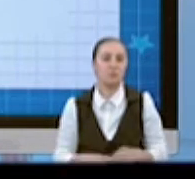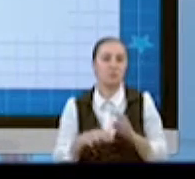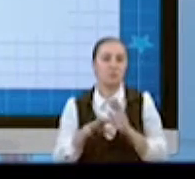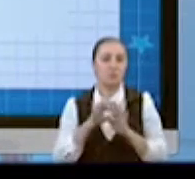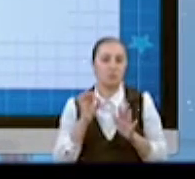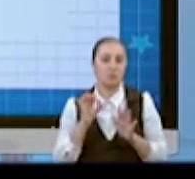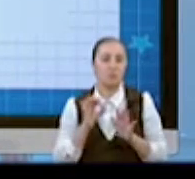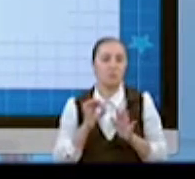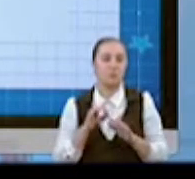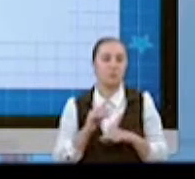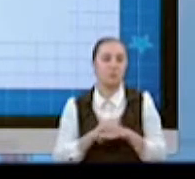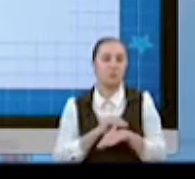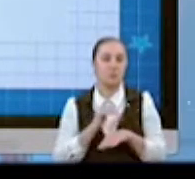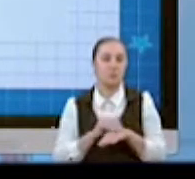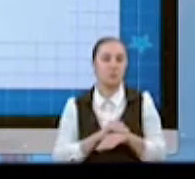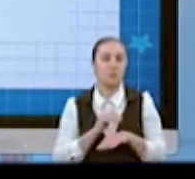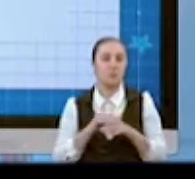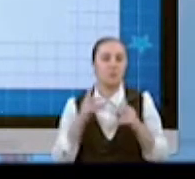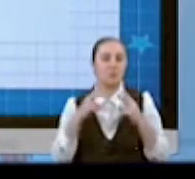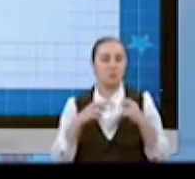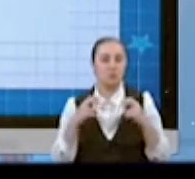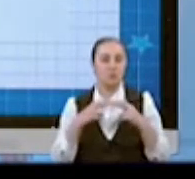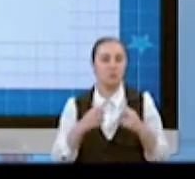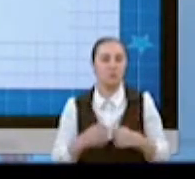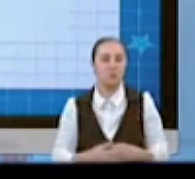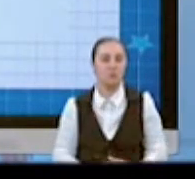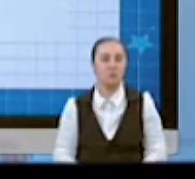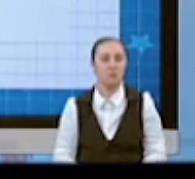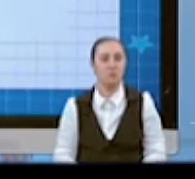Выбрали. Молодцы. Проверяем.